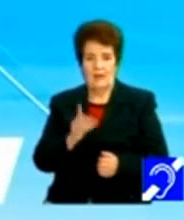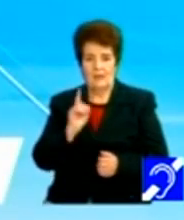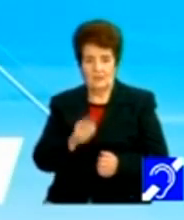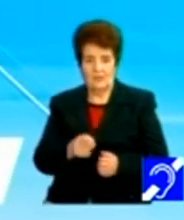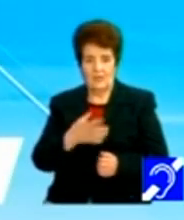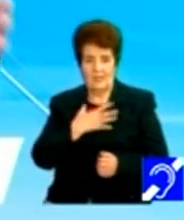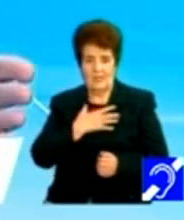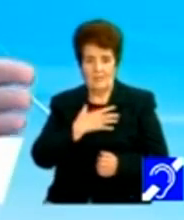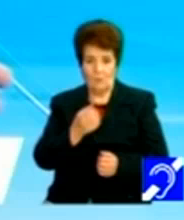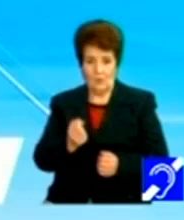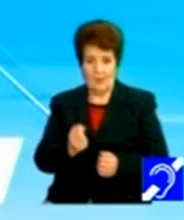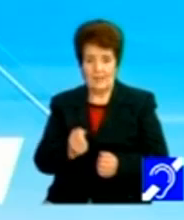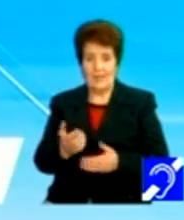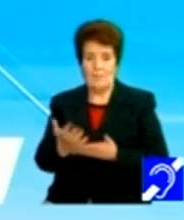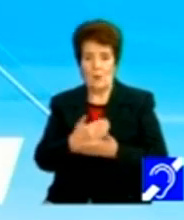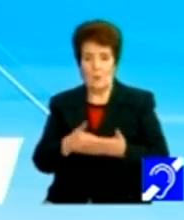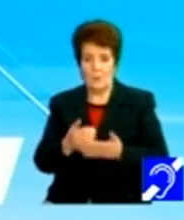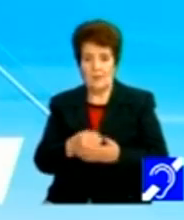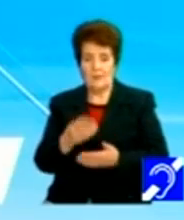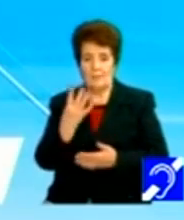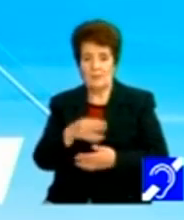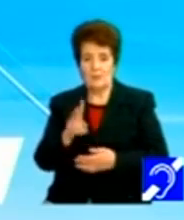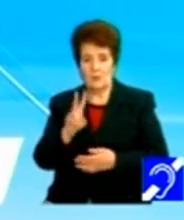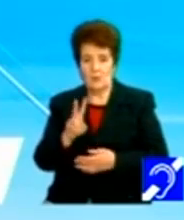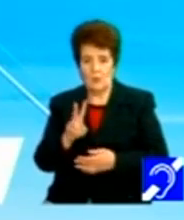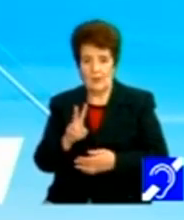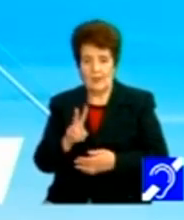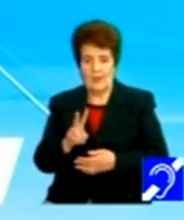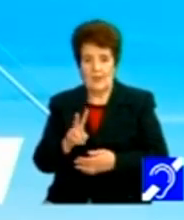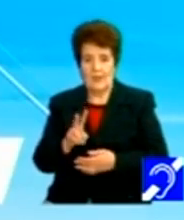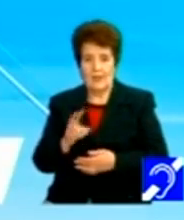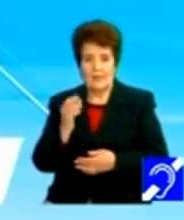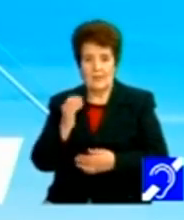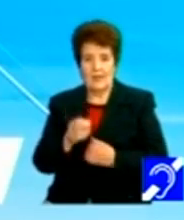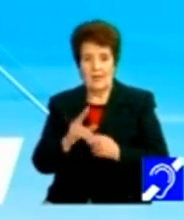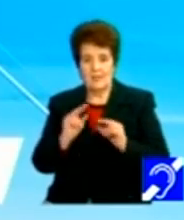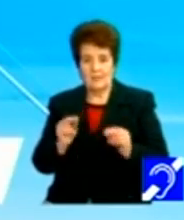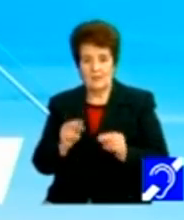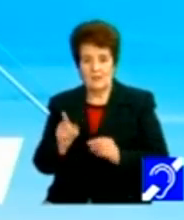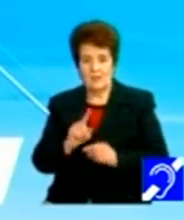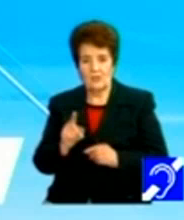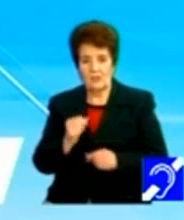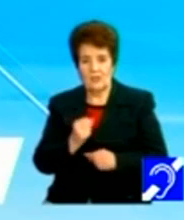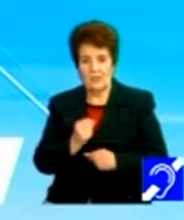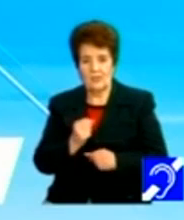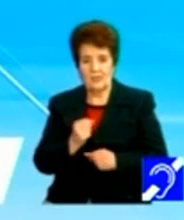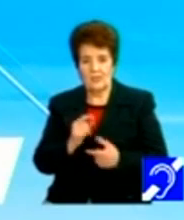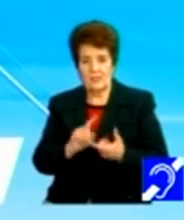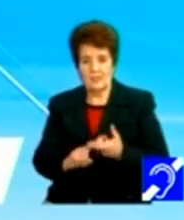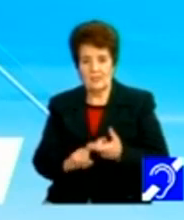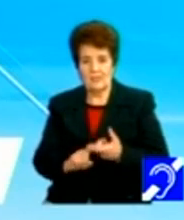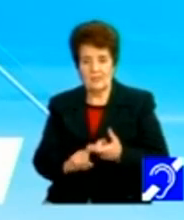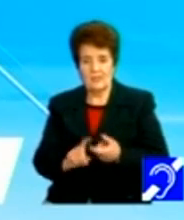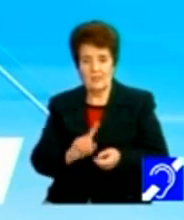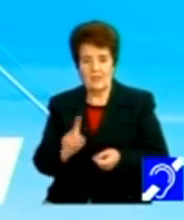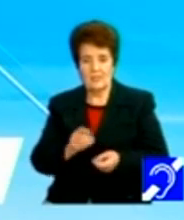mare dificultate acumulată în acești 42 de ani de viață pe care am să fiu sincer, ține de ceea ce mi-aș